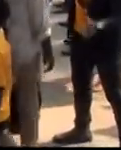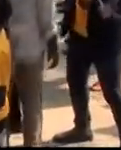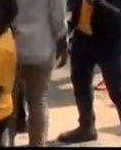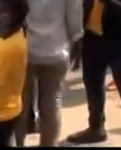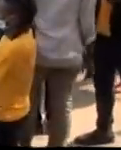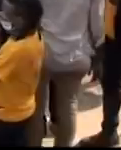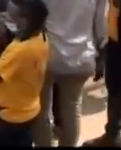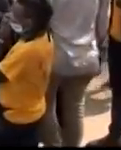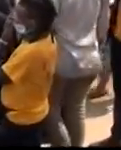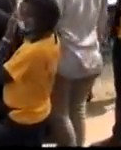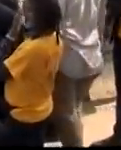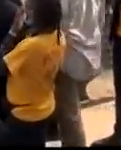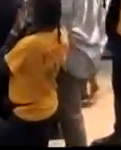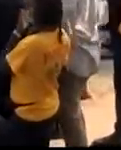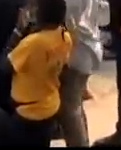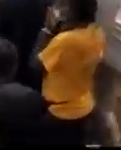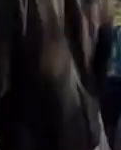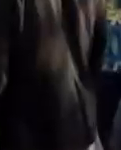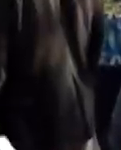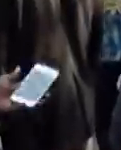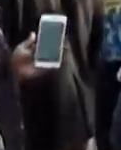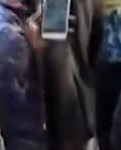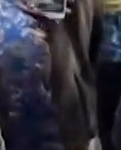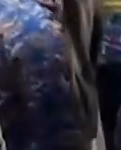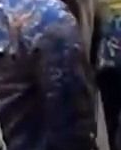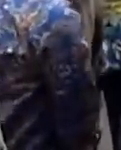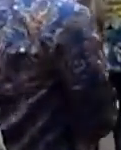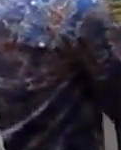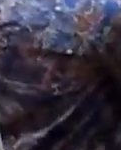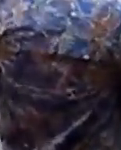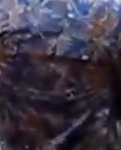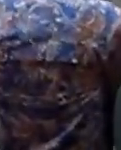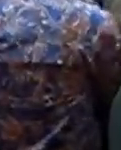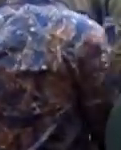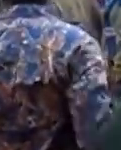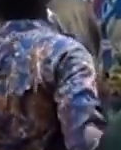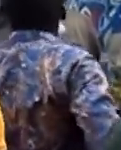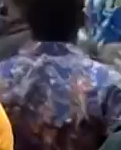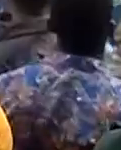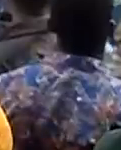crise sanitaire à se protéger en portant les masques pour éviter les pires.